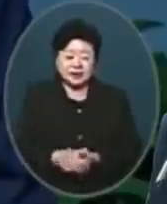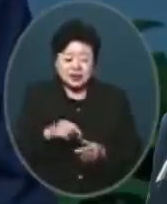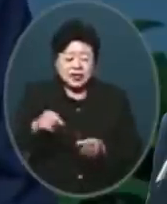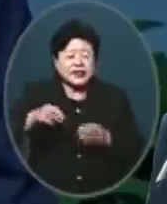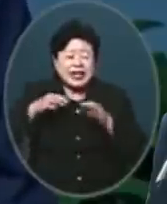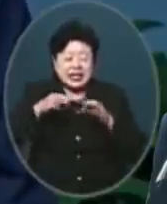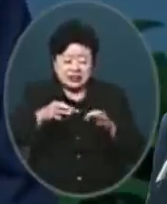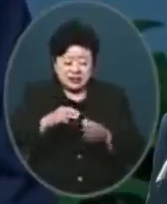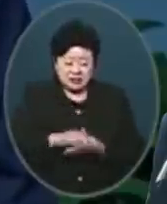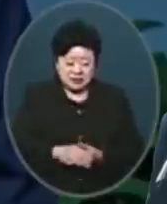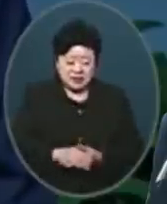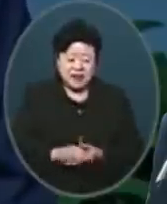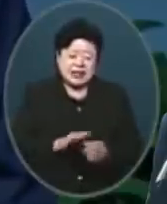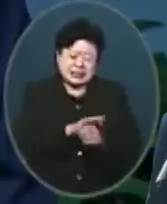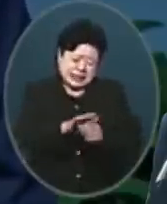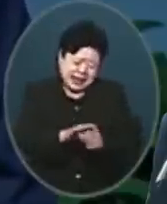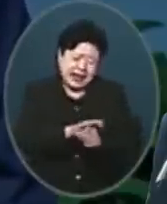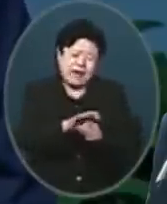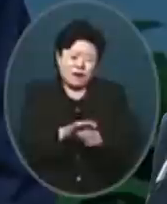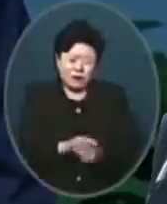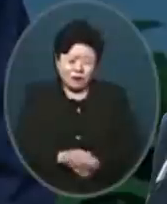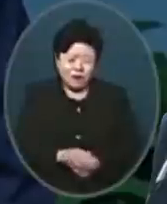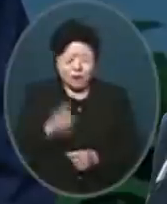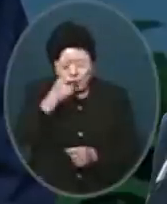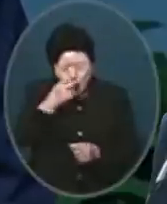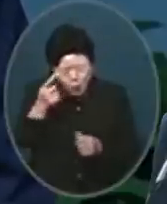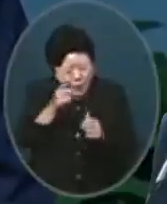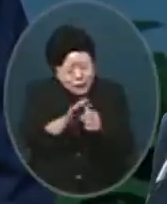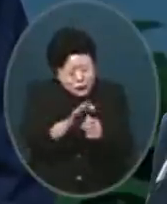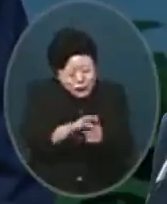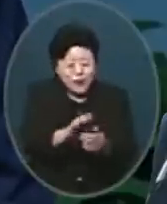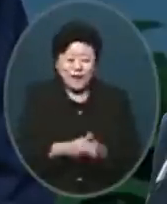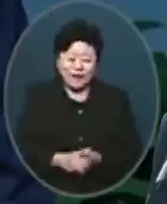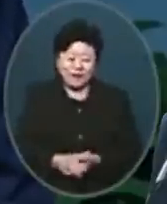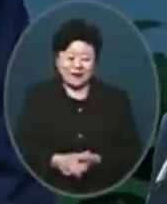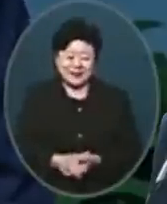선택하여 사랑하고 돌봐주시고